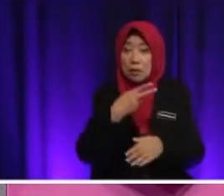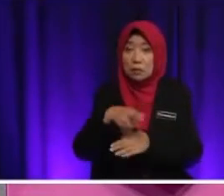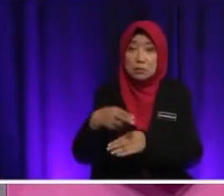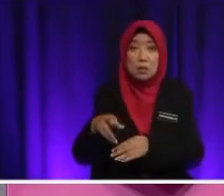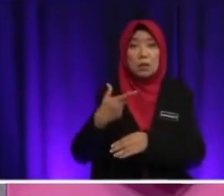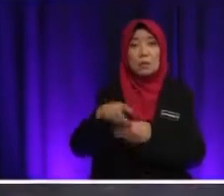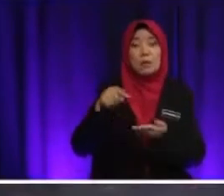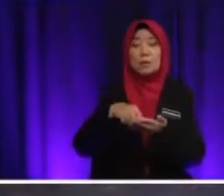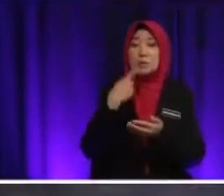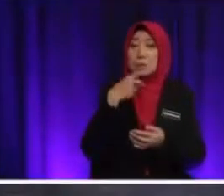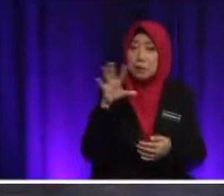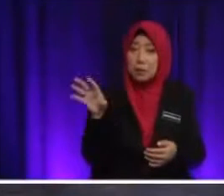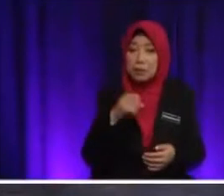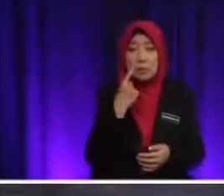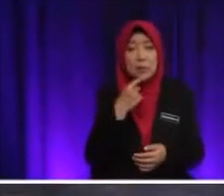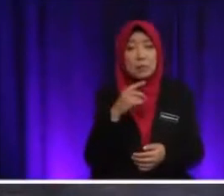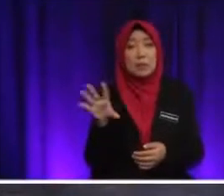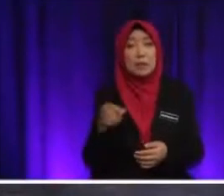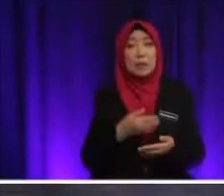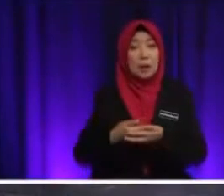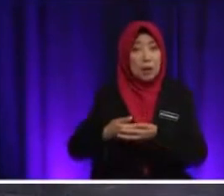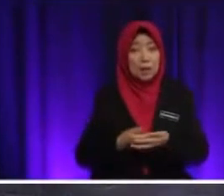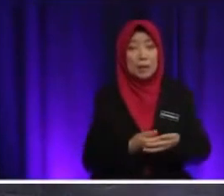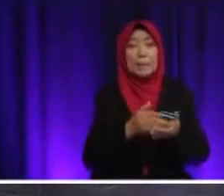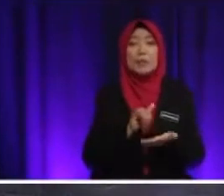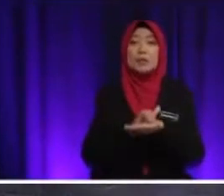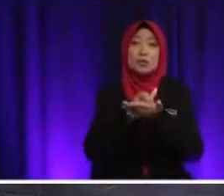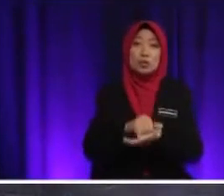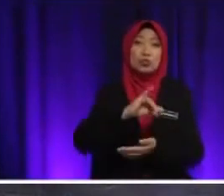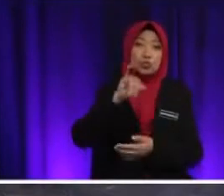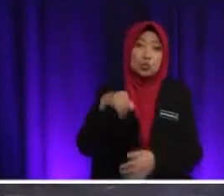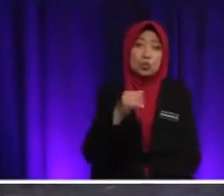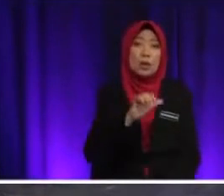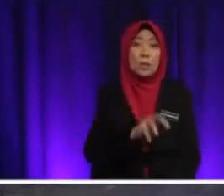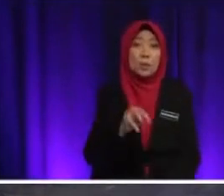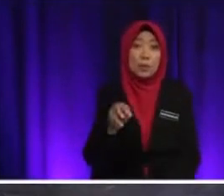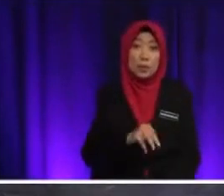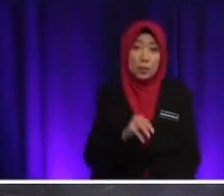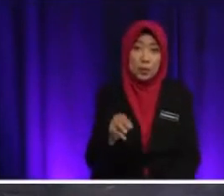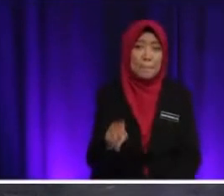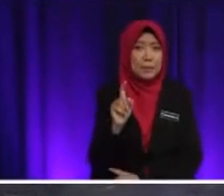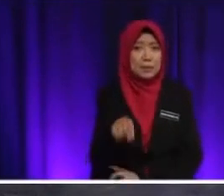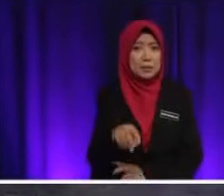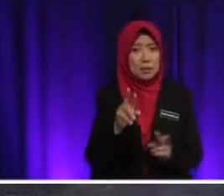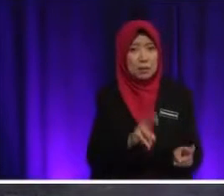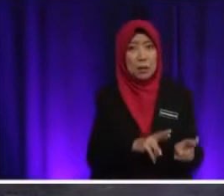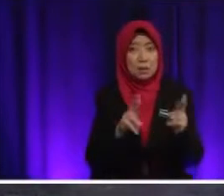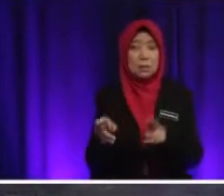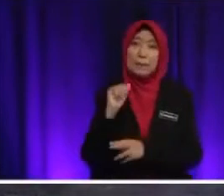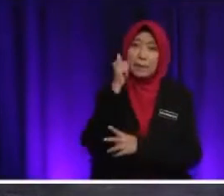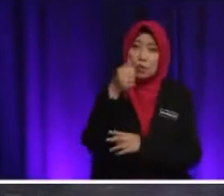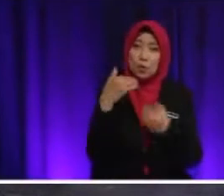lepas ni siapa nak ambil isteri, ambil anak dan sebagainya. Begitu juga dengan murid-murid. Dia kena plan. Esok ada subjek pendidikan